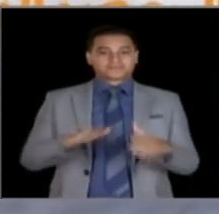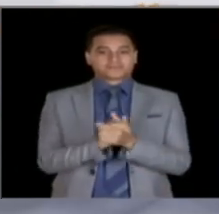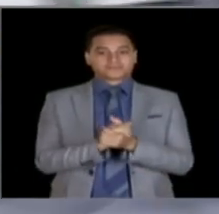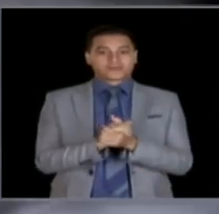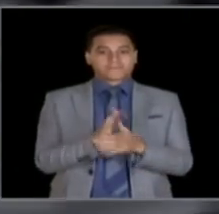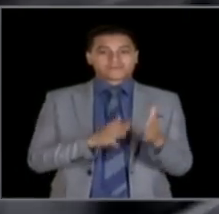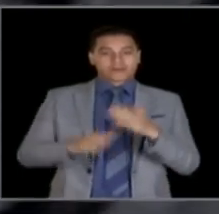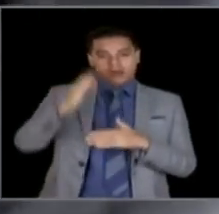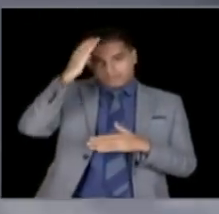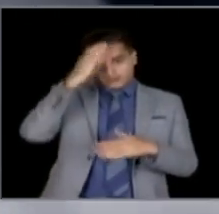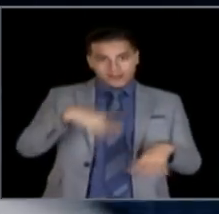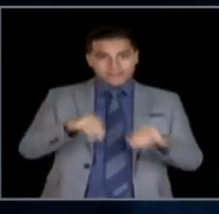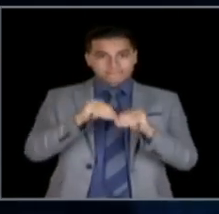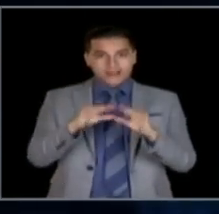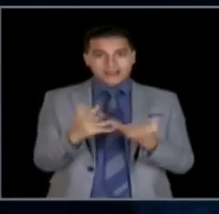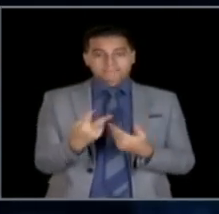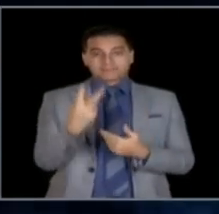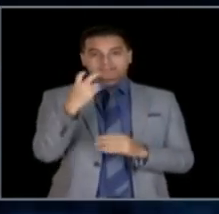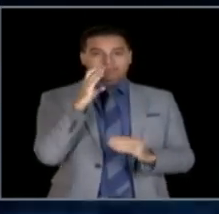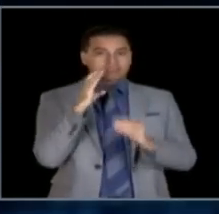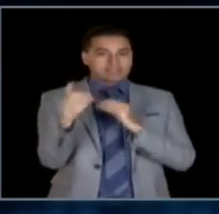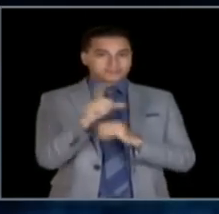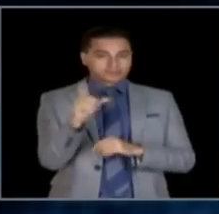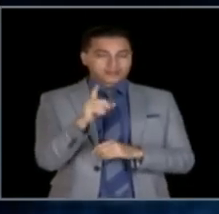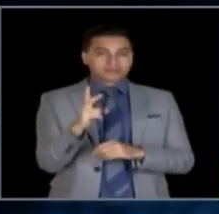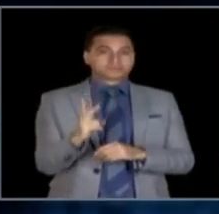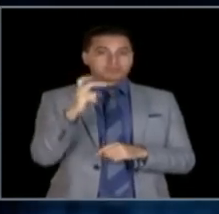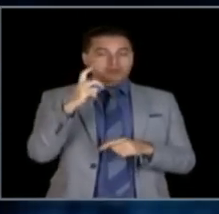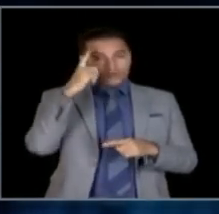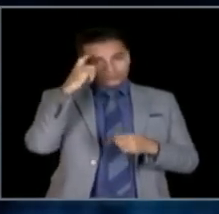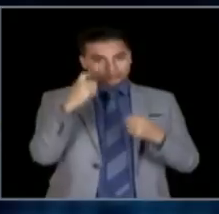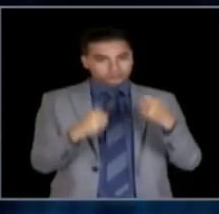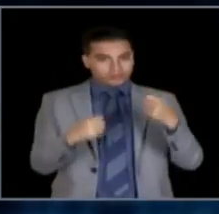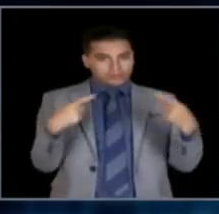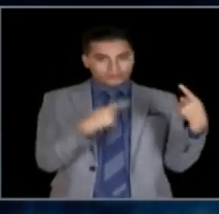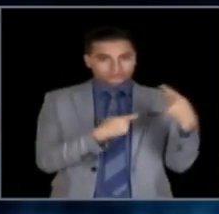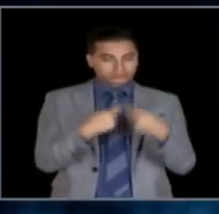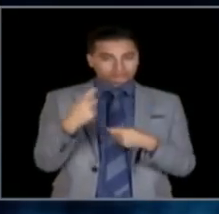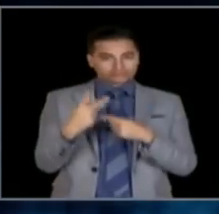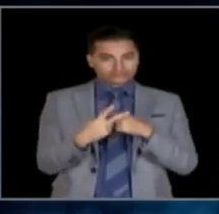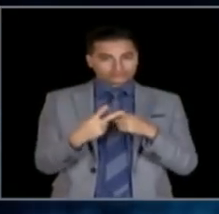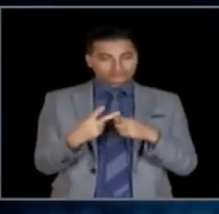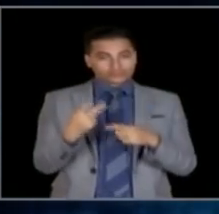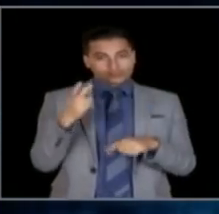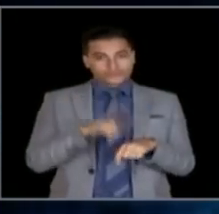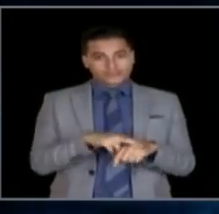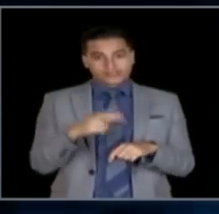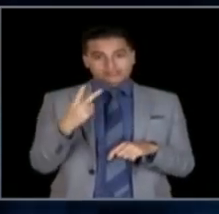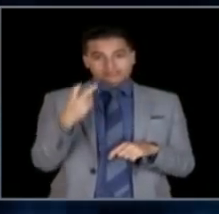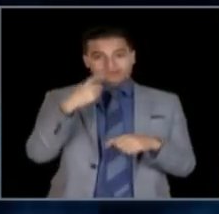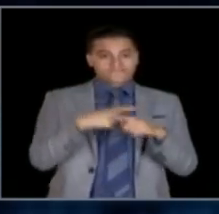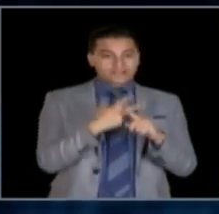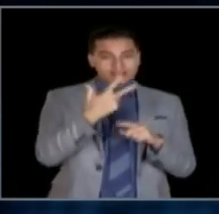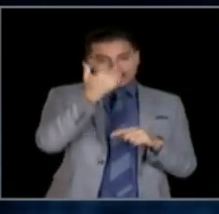وبكده اصحابنا العباقره جمعوا 70 نقطه في فقره تحت الضغط وضربات الجزاء، وكل نقطه ب 3000